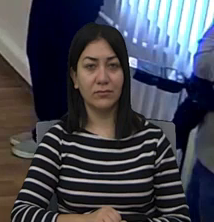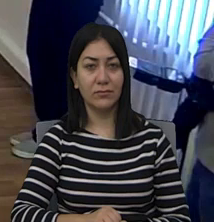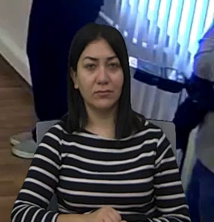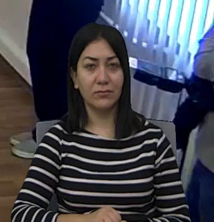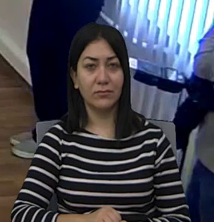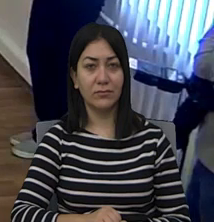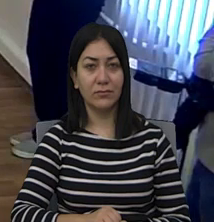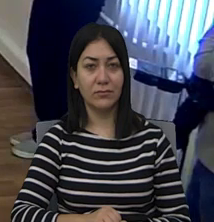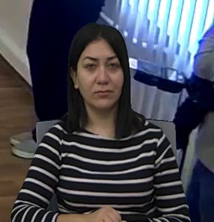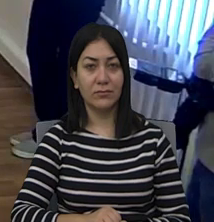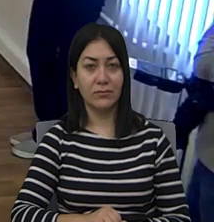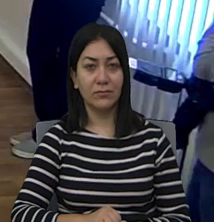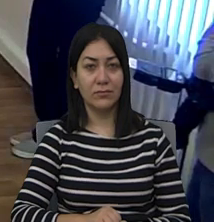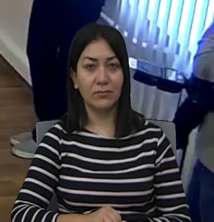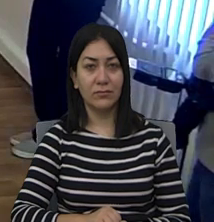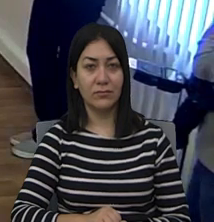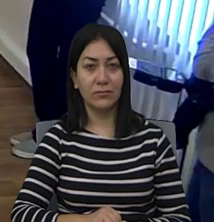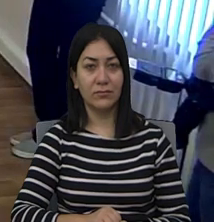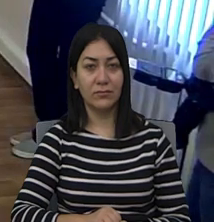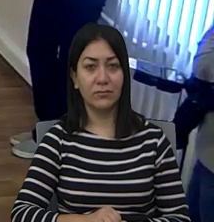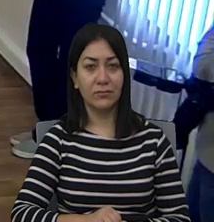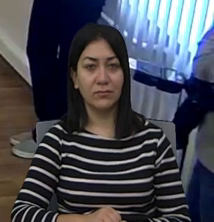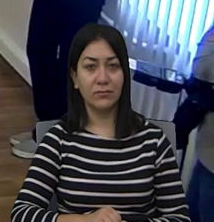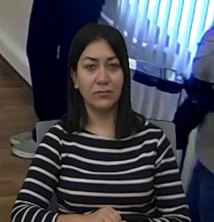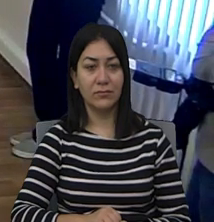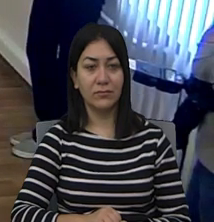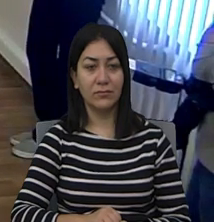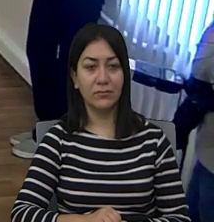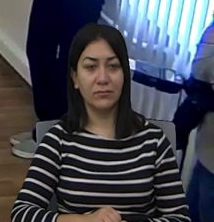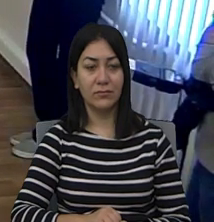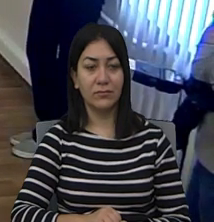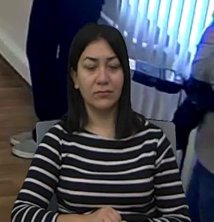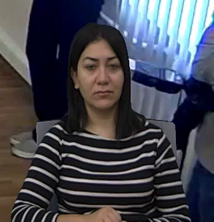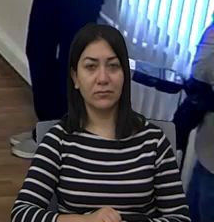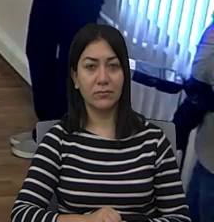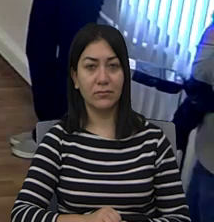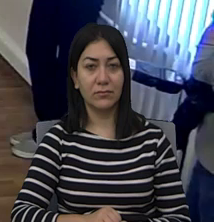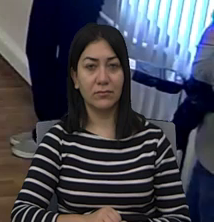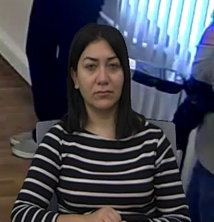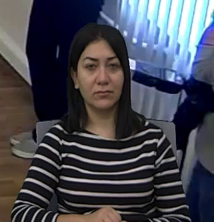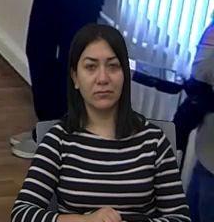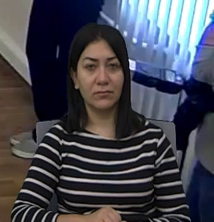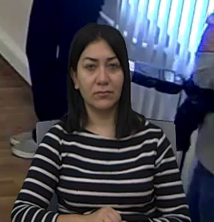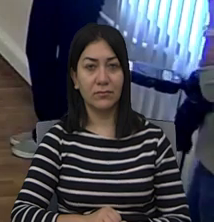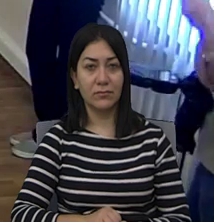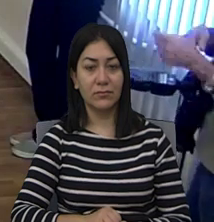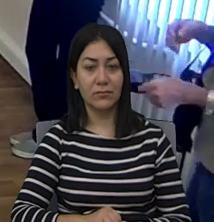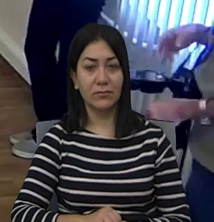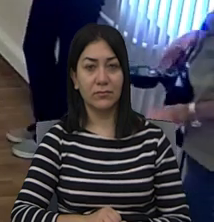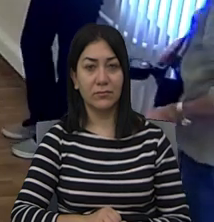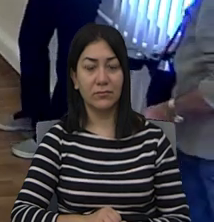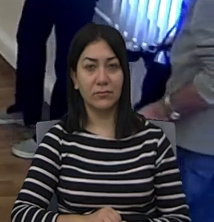մարտահրավերներով լի, սակայն ոգևորող ուրեմն նախաձեռնությունը. And if you allow me now we can sign